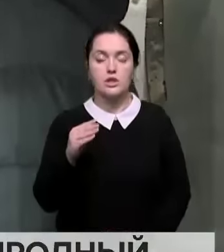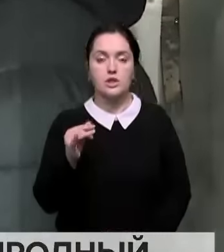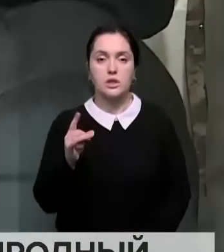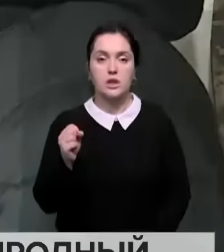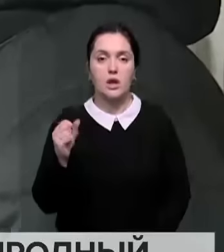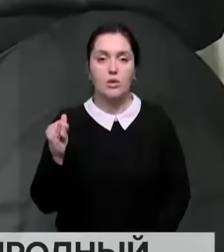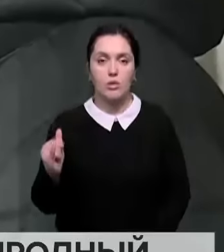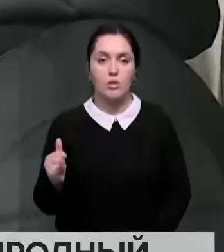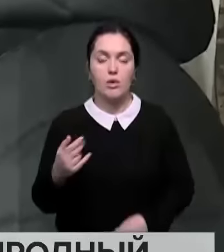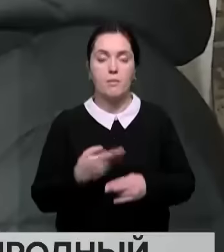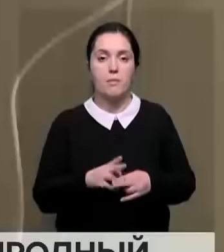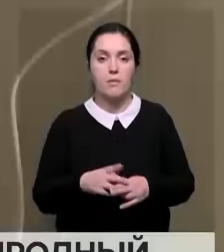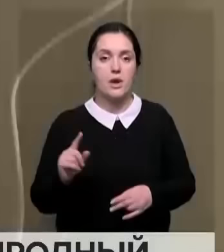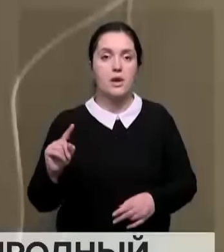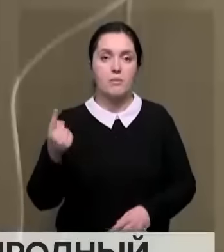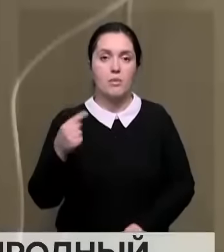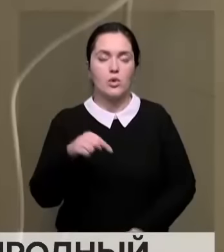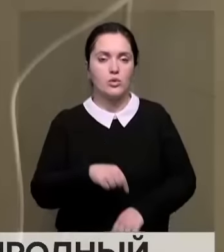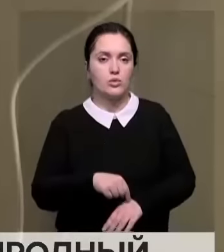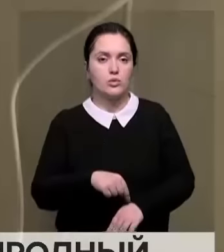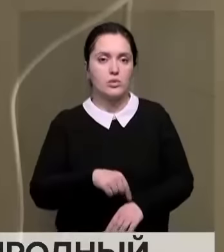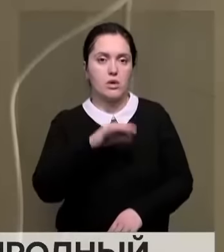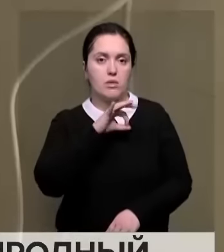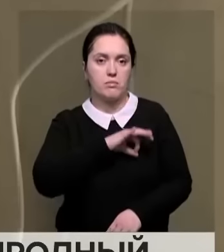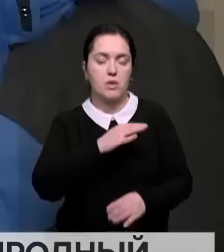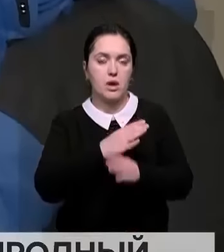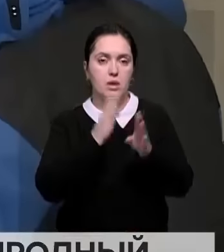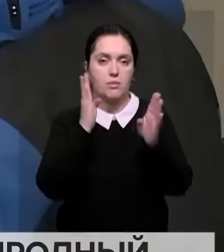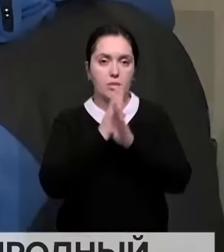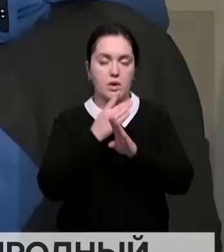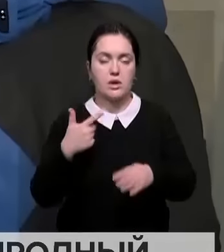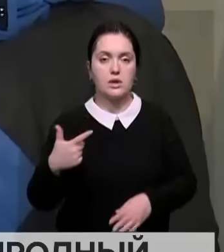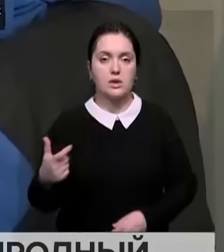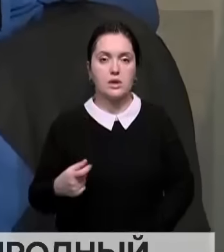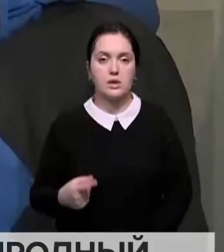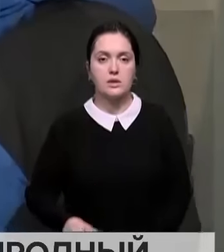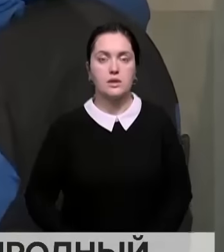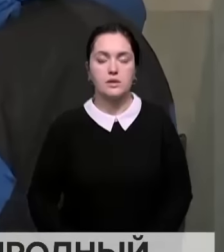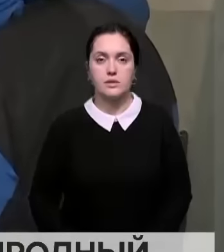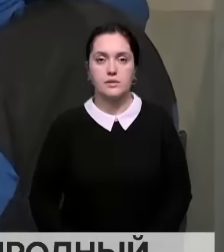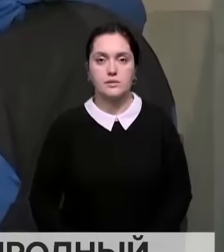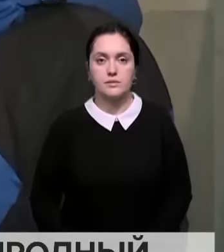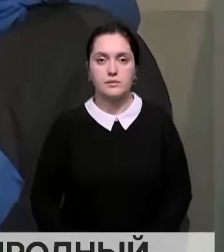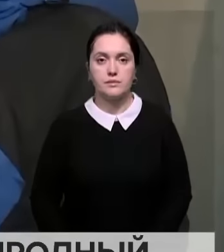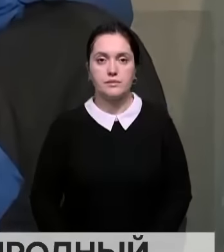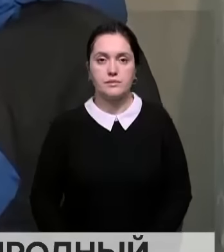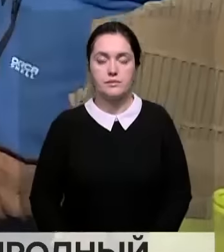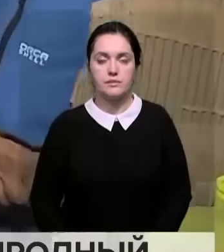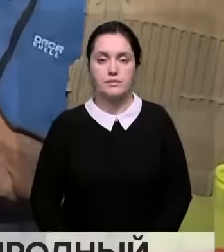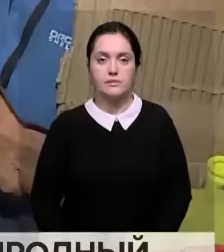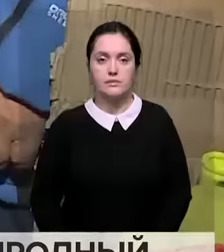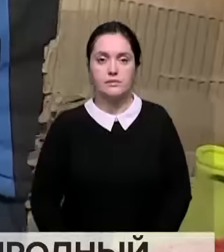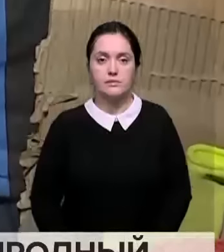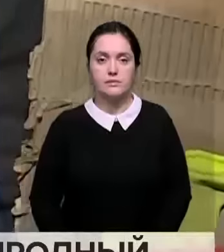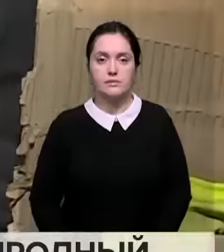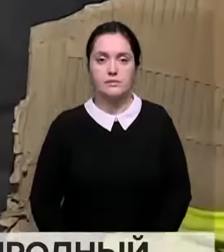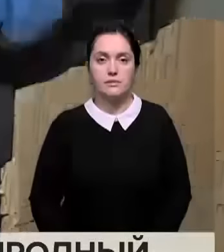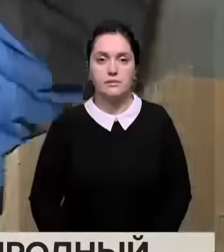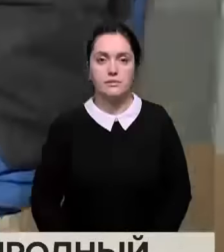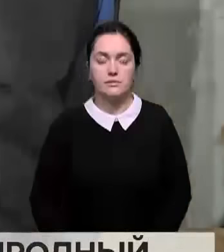Байгарым Хасенов одним из первых ощутил преимущество природного газа. До вчерашнего дня мы топились печкой, угольная